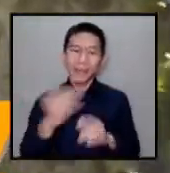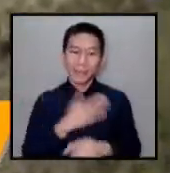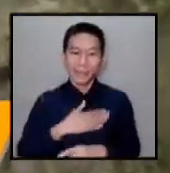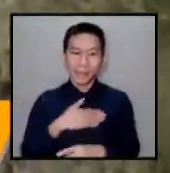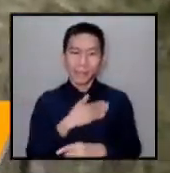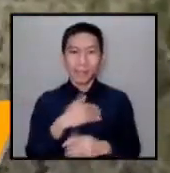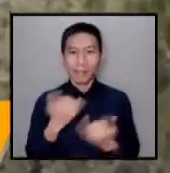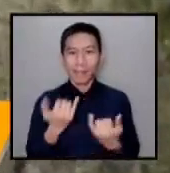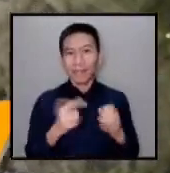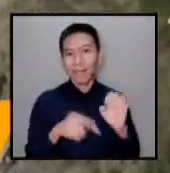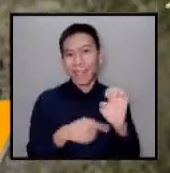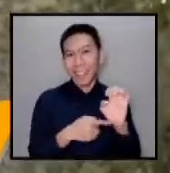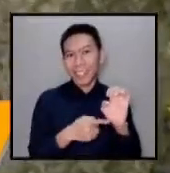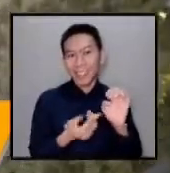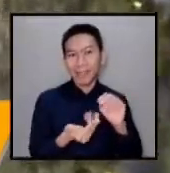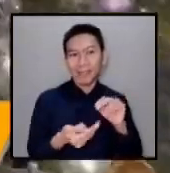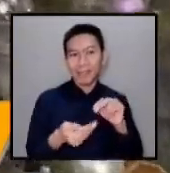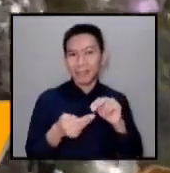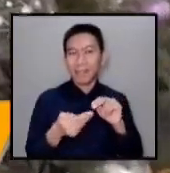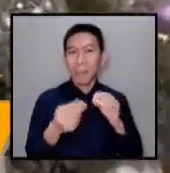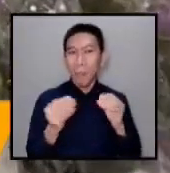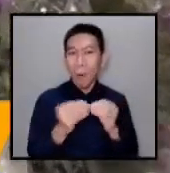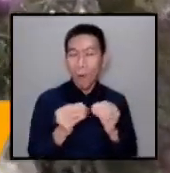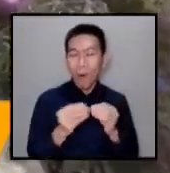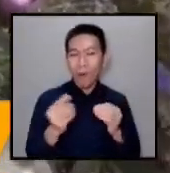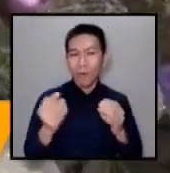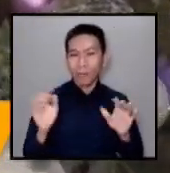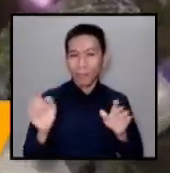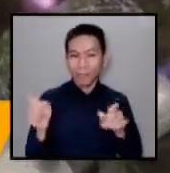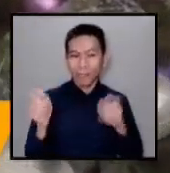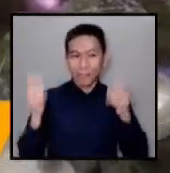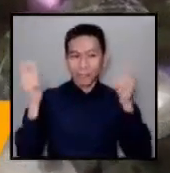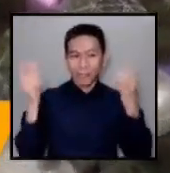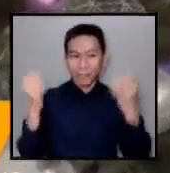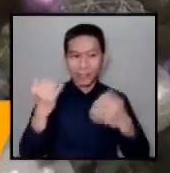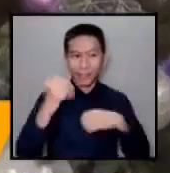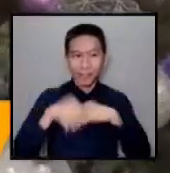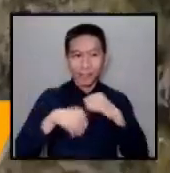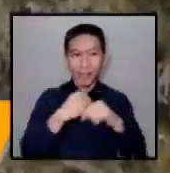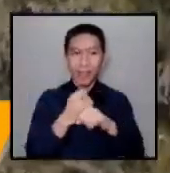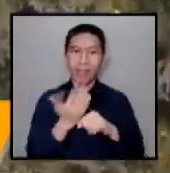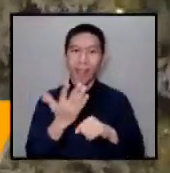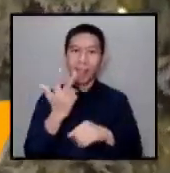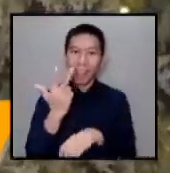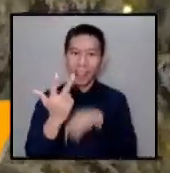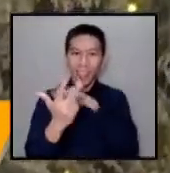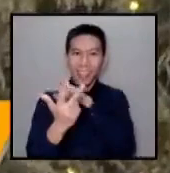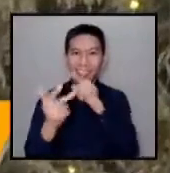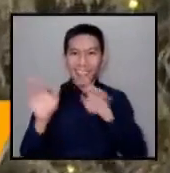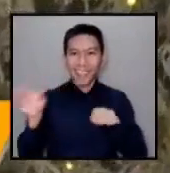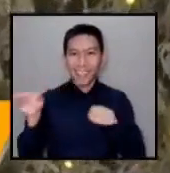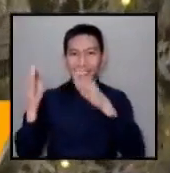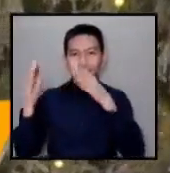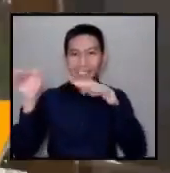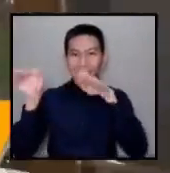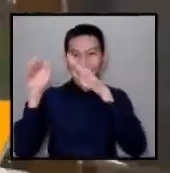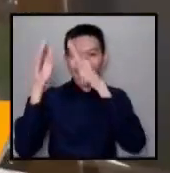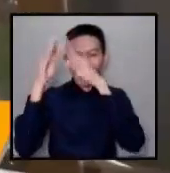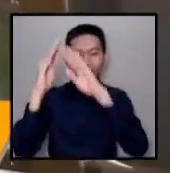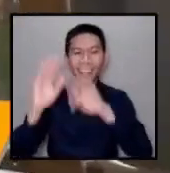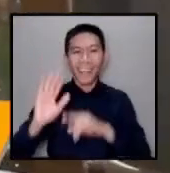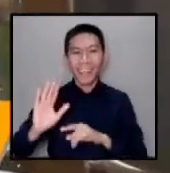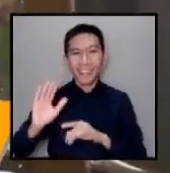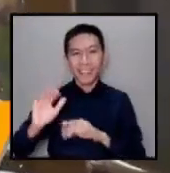ngayong taon, kaya napagdesisyonan niya na magpatayo ng tatlong Christmas tree sa kanyang tahanan. Mapapanood sa latest vlog ni Bea